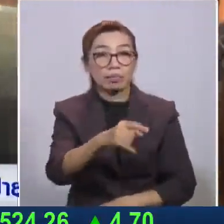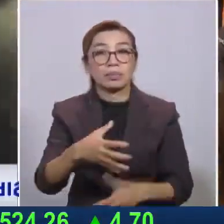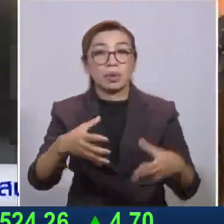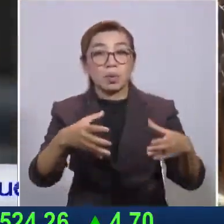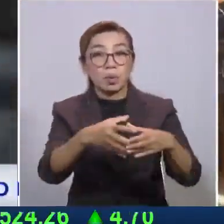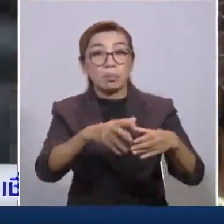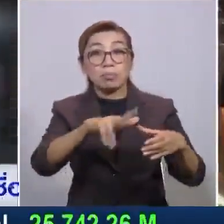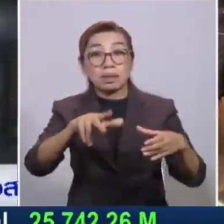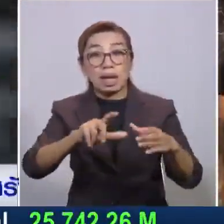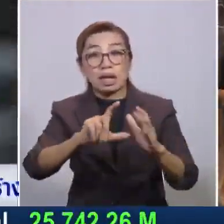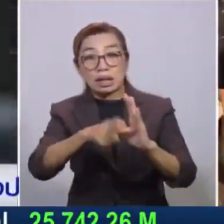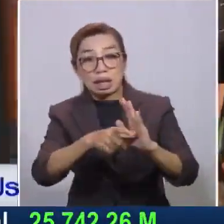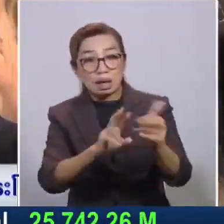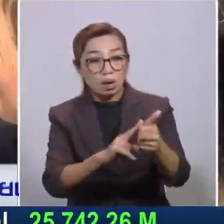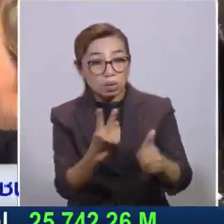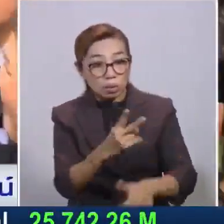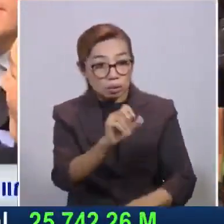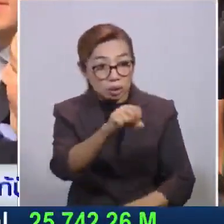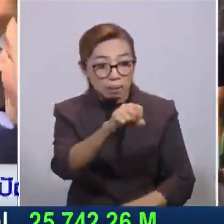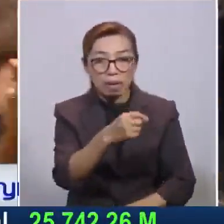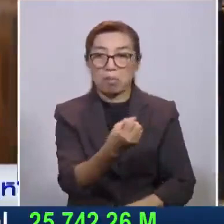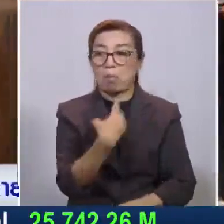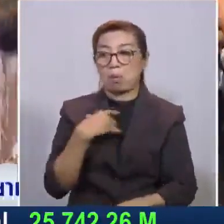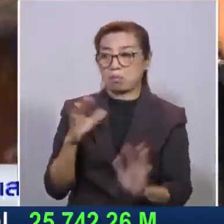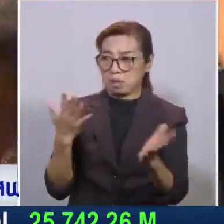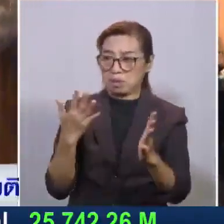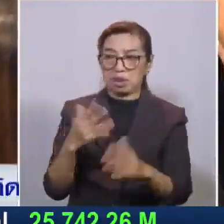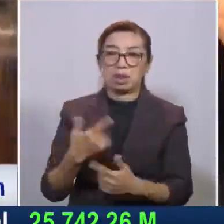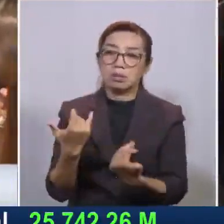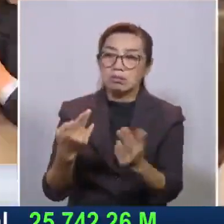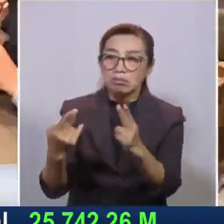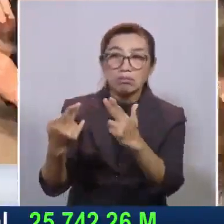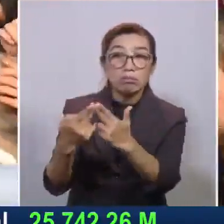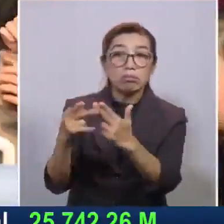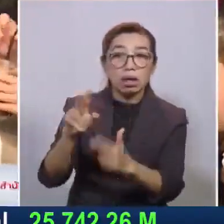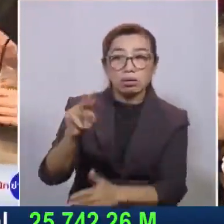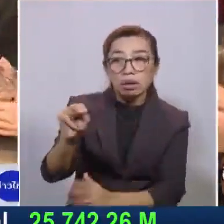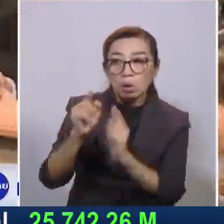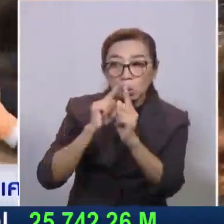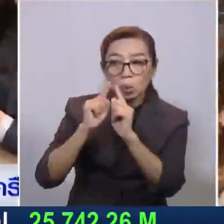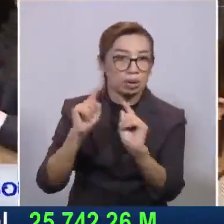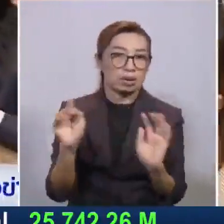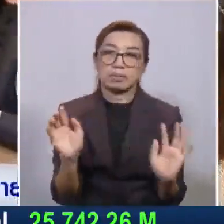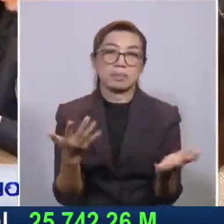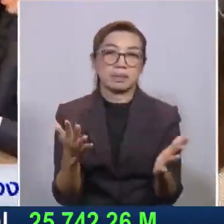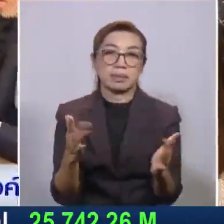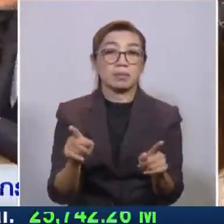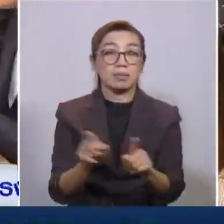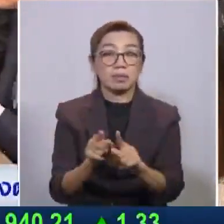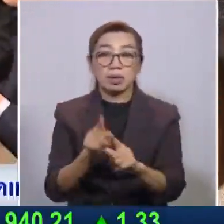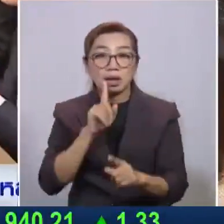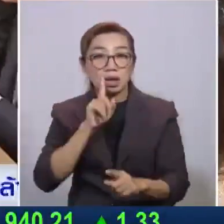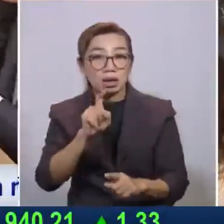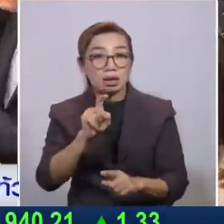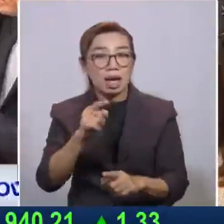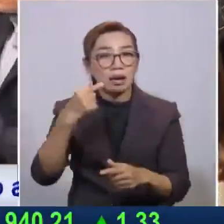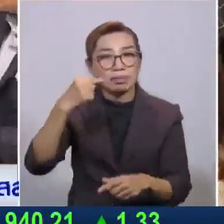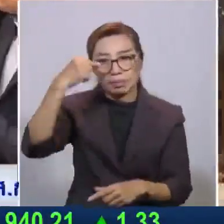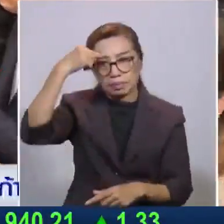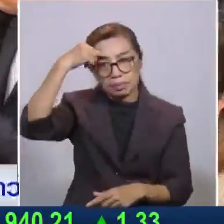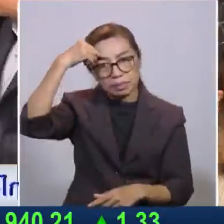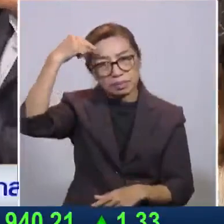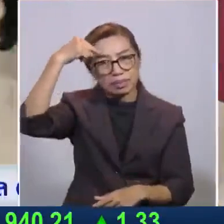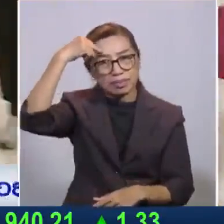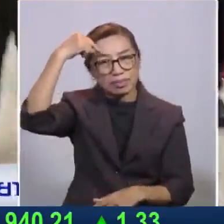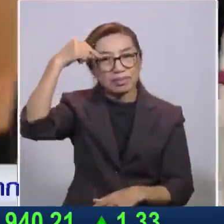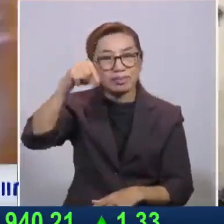ประเสริฐทั้งสองคนปฏิเสธค่ะบอกว่าวันนี้ยังไม่ได้มีการนัดหารือหรือว่าพูดคุยเช่นเดียวกับนายสุริยะจึงรุ่งเรืองกิจส.